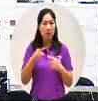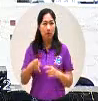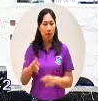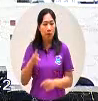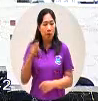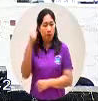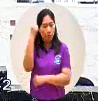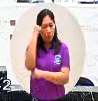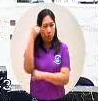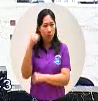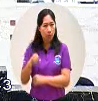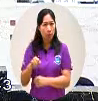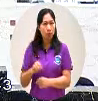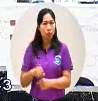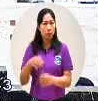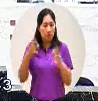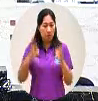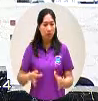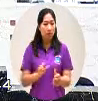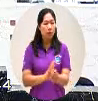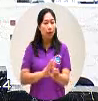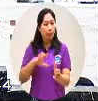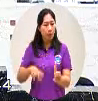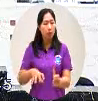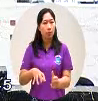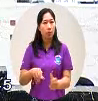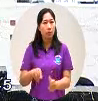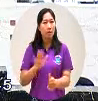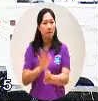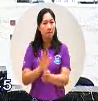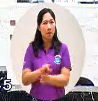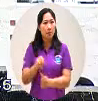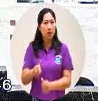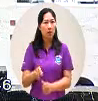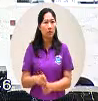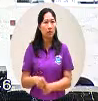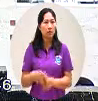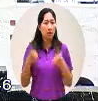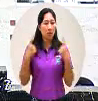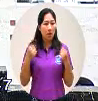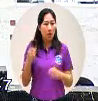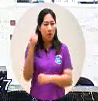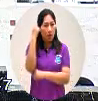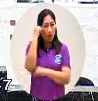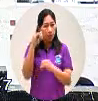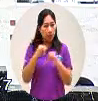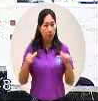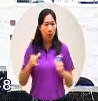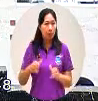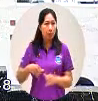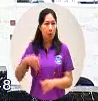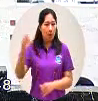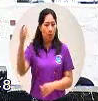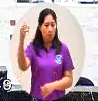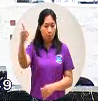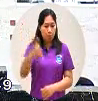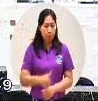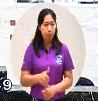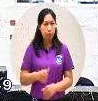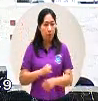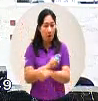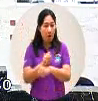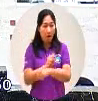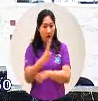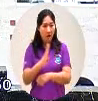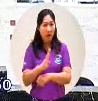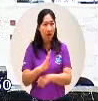在服务，这正确的啊。无你讲真正，你原住民，你要落来一逝路，四点钟、三点钟，啊，你搁转去，